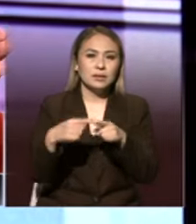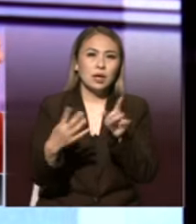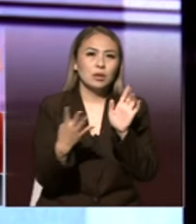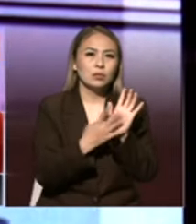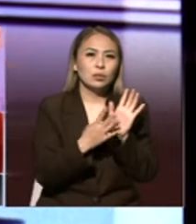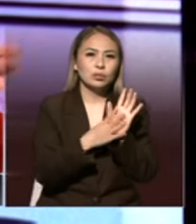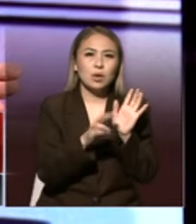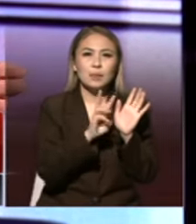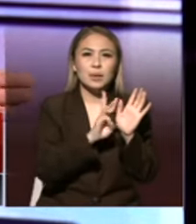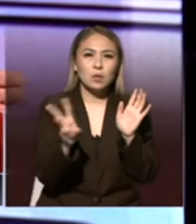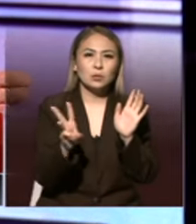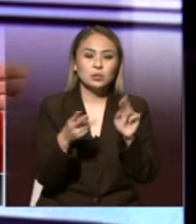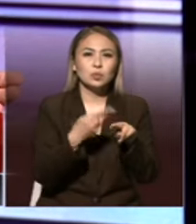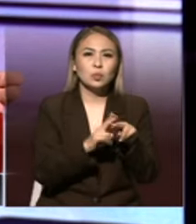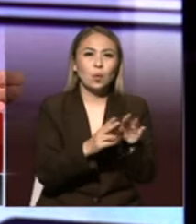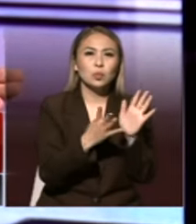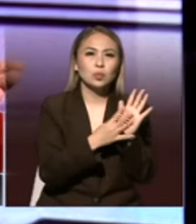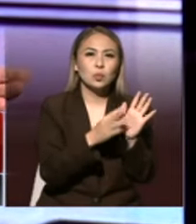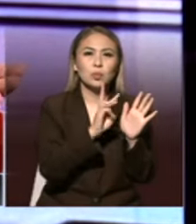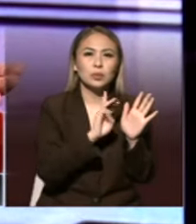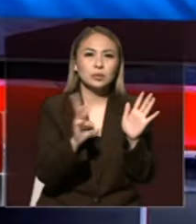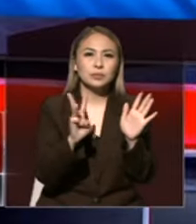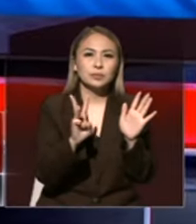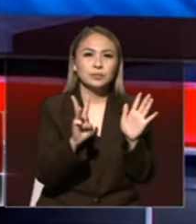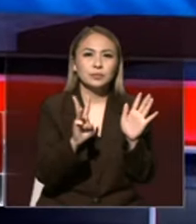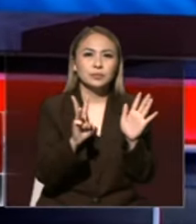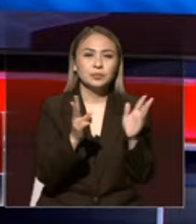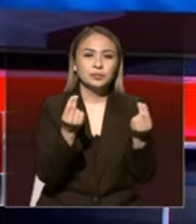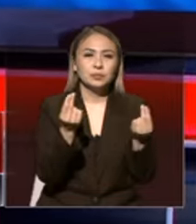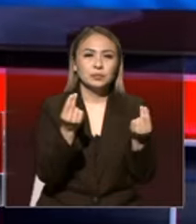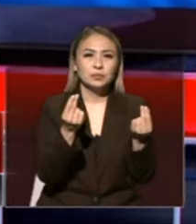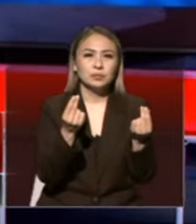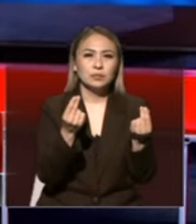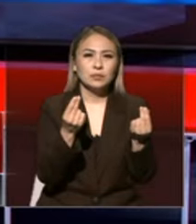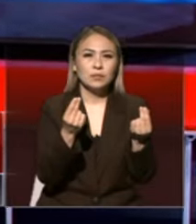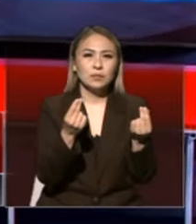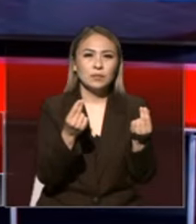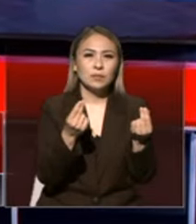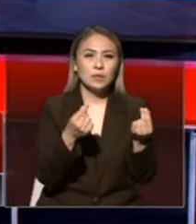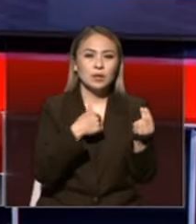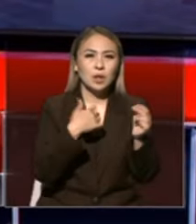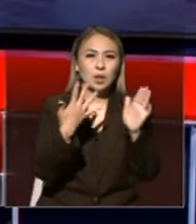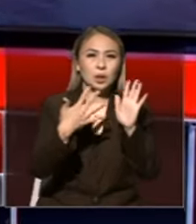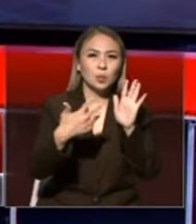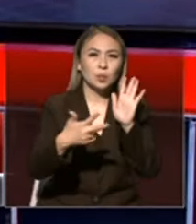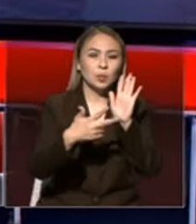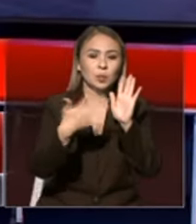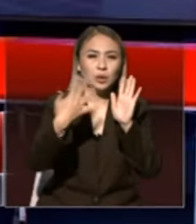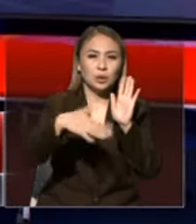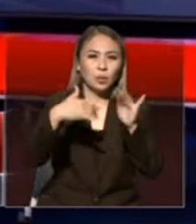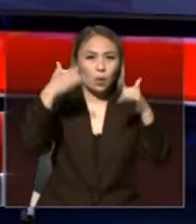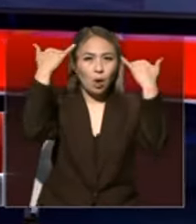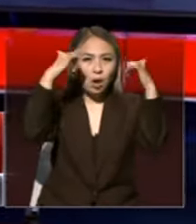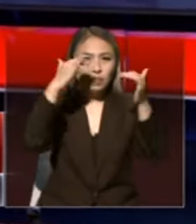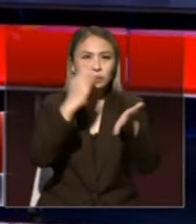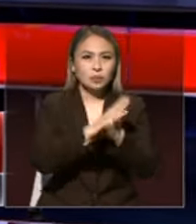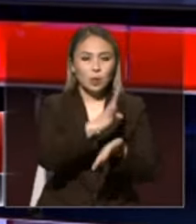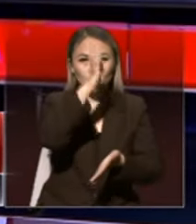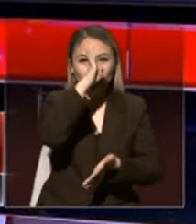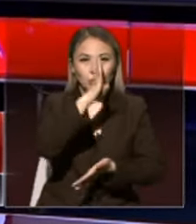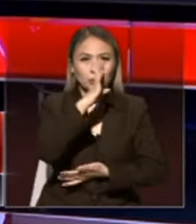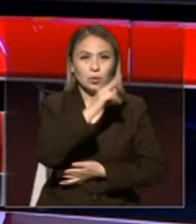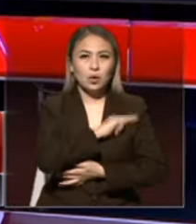ақша. Бірақ сол 9 миллион теңге ақша мысалы. Мен 50 ақ сиырым бар адаммын мысалы. Ол 4 айға жұмыс